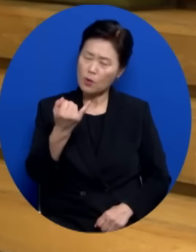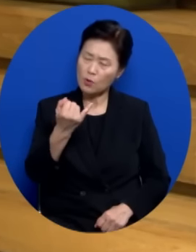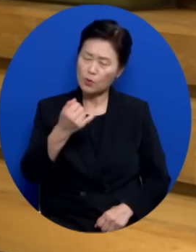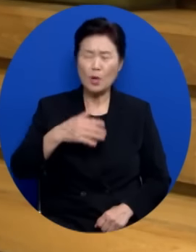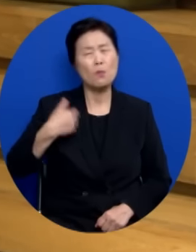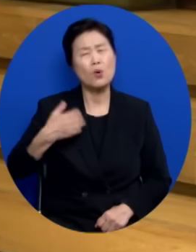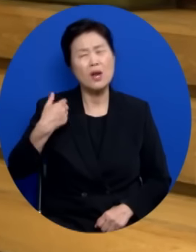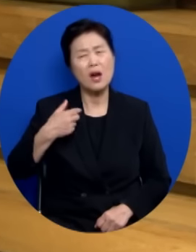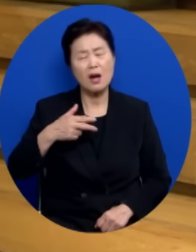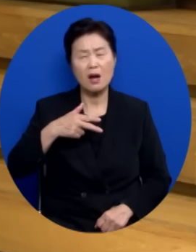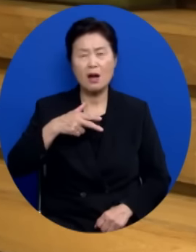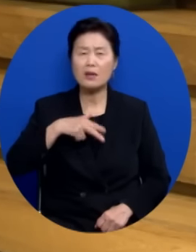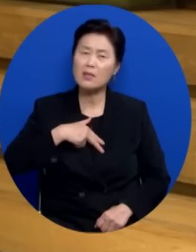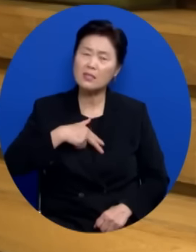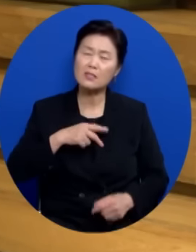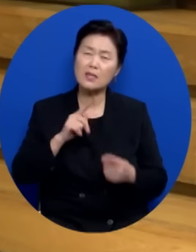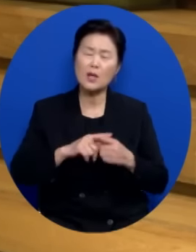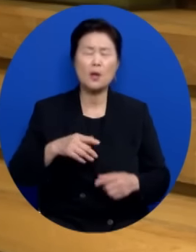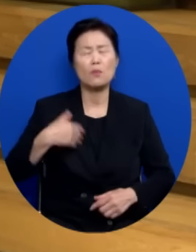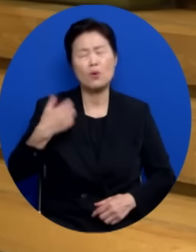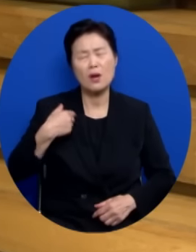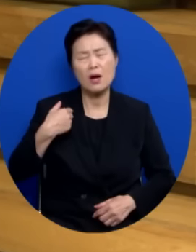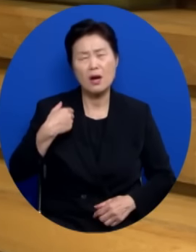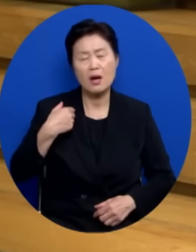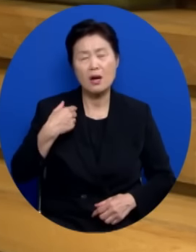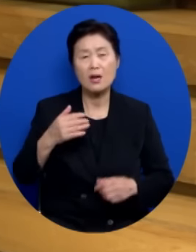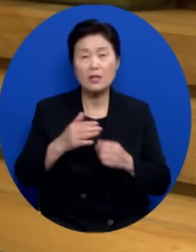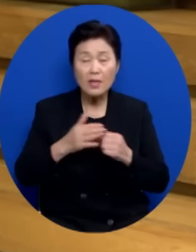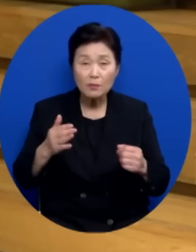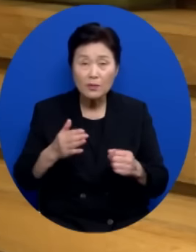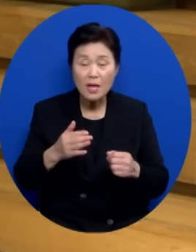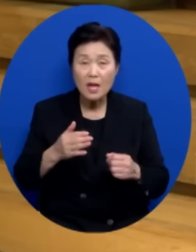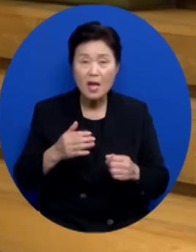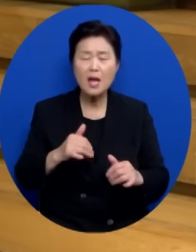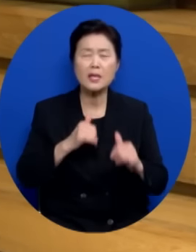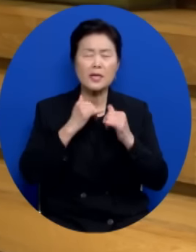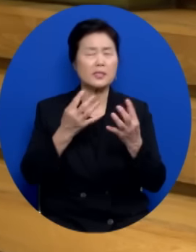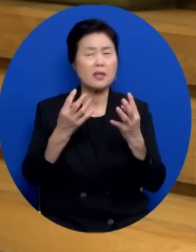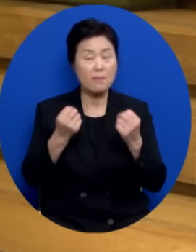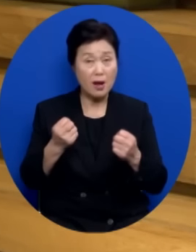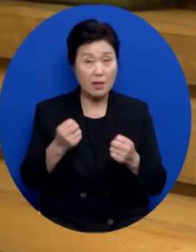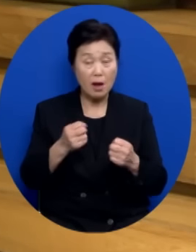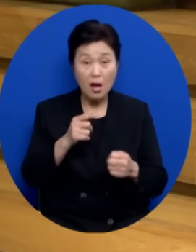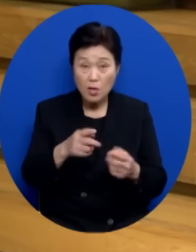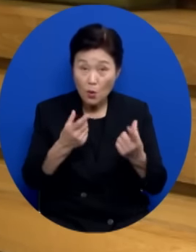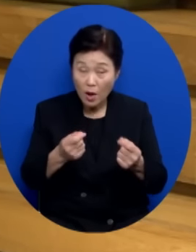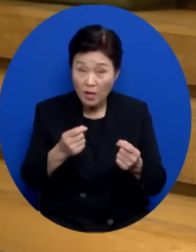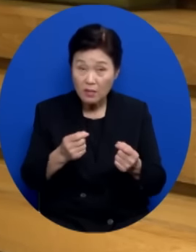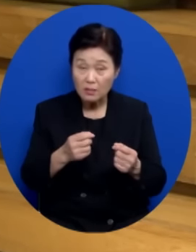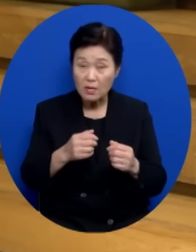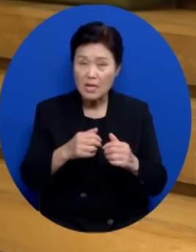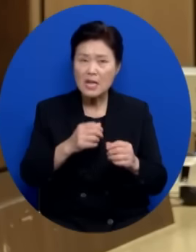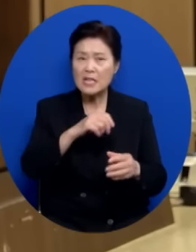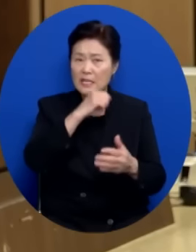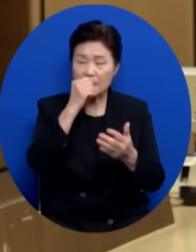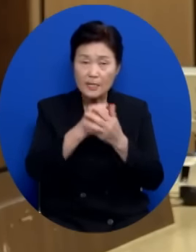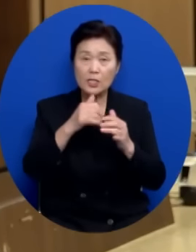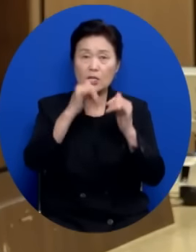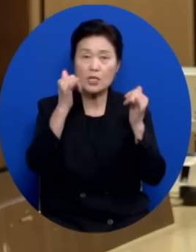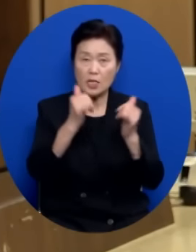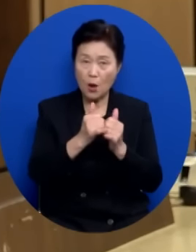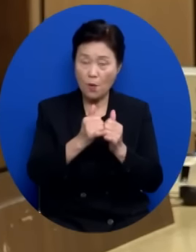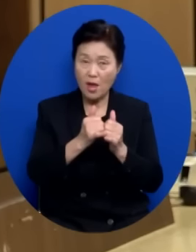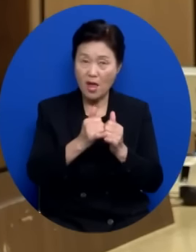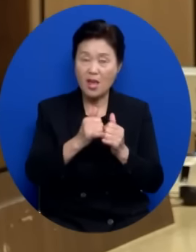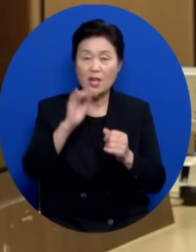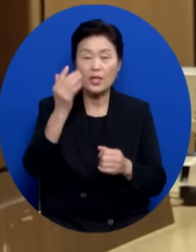중생인지 누군지도 아무도 모르는 이런 것이 정상적인 사회겠습니까? 이런 걸 막고자 하는 겁니다. 10월